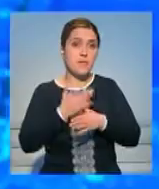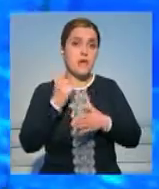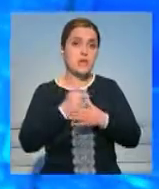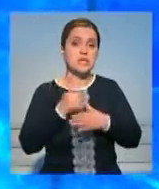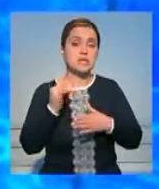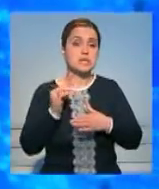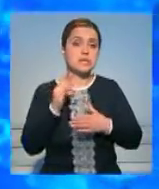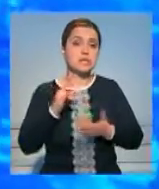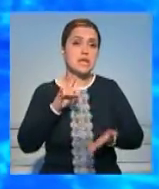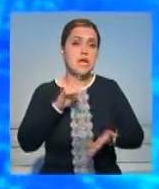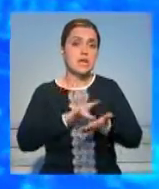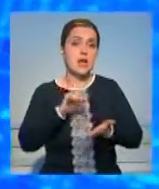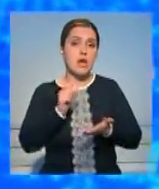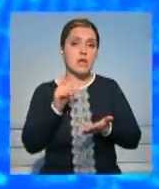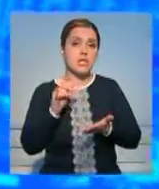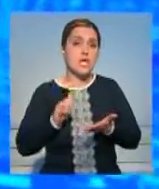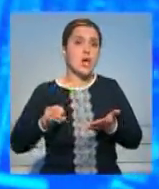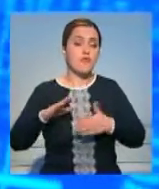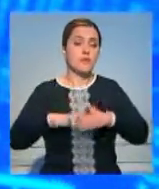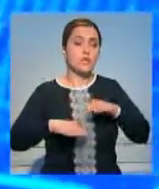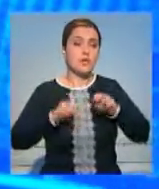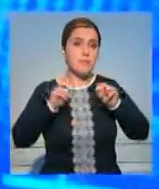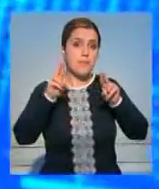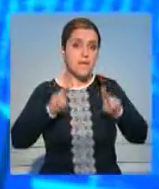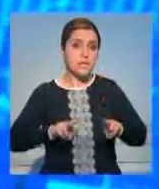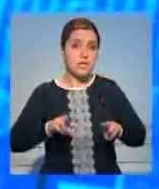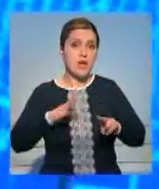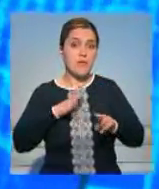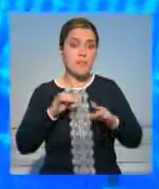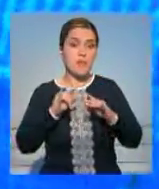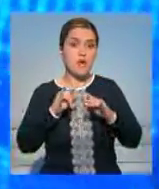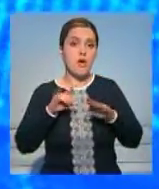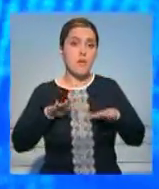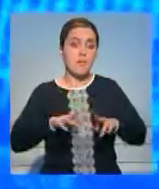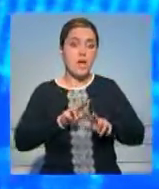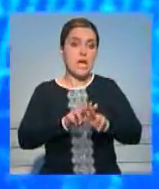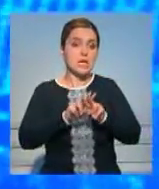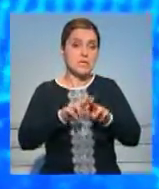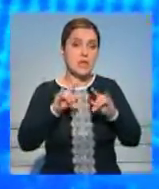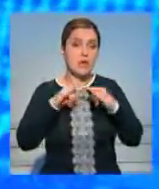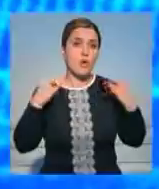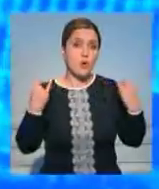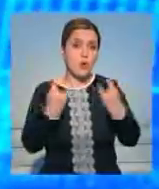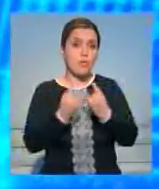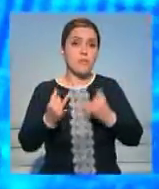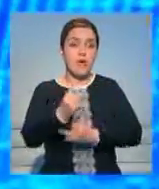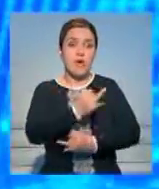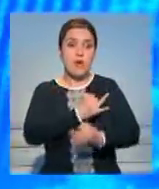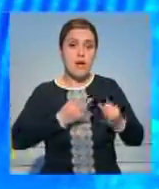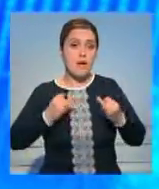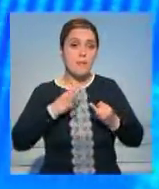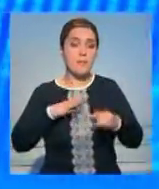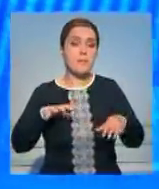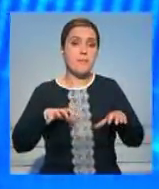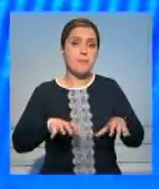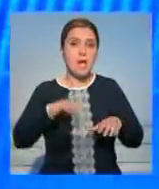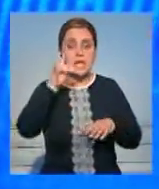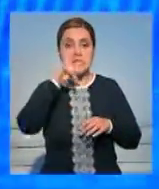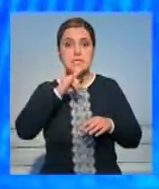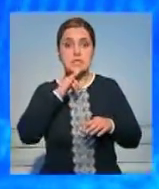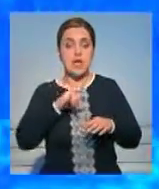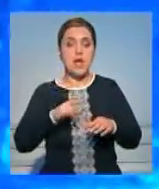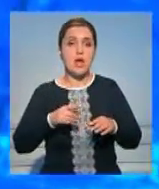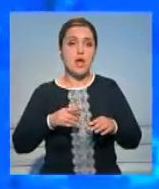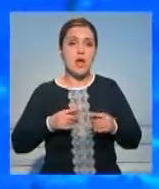ведущие эксперты из Центральной Азии и Европы. В Астане за круглым столом они подвели итоги председательства Казахстана в Совете Безопасности ООН. С